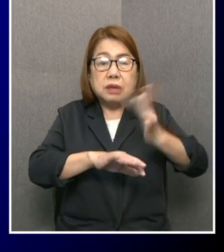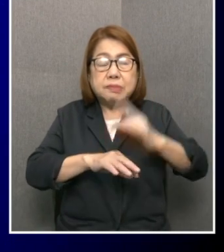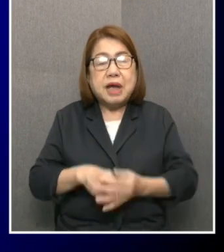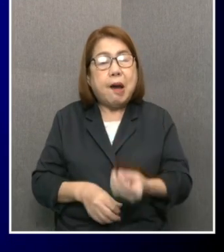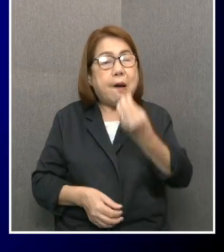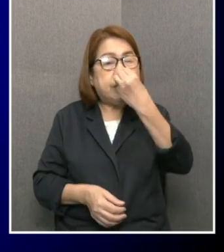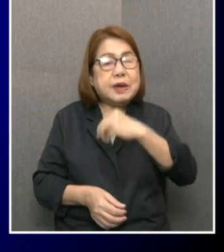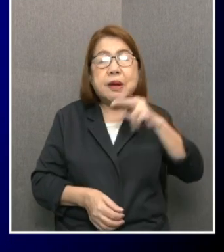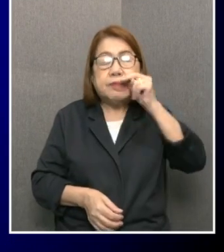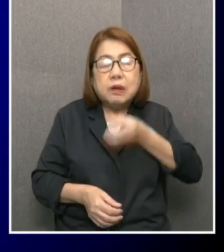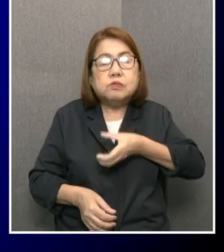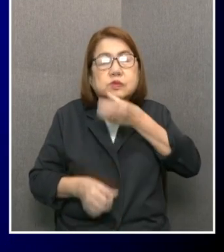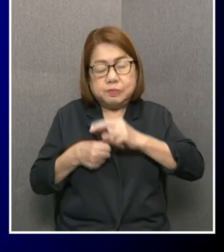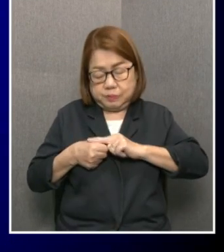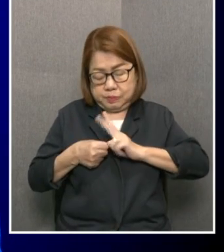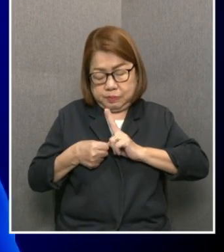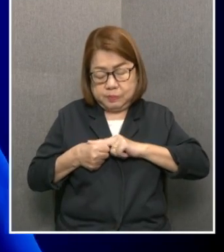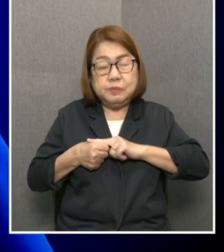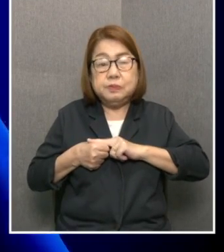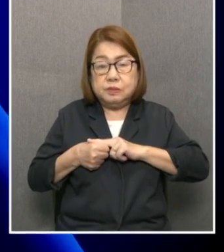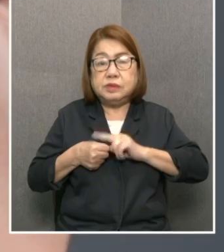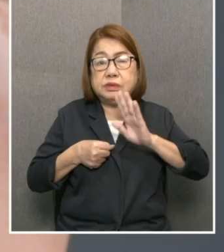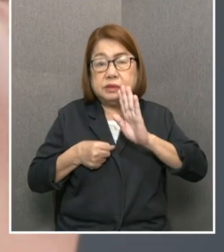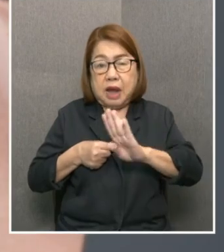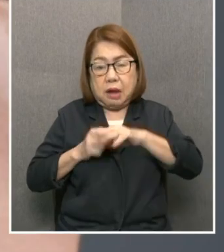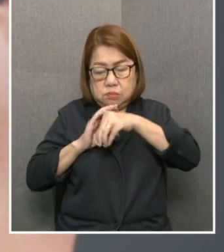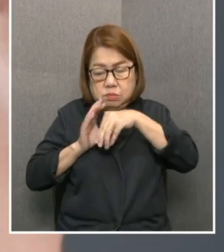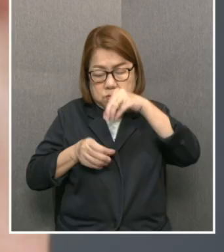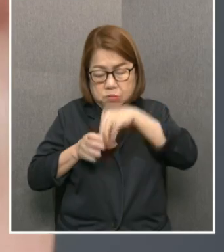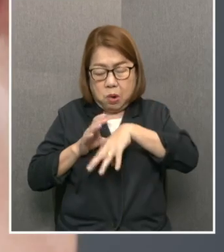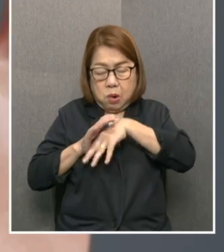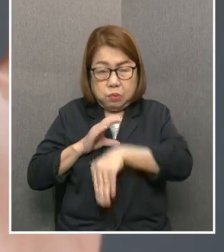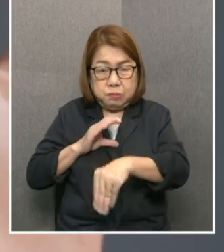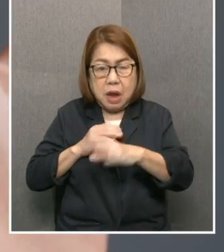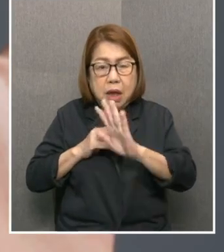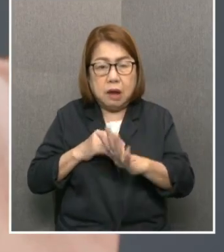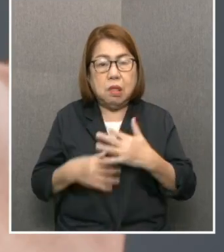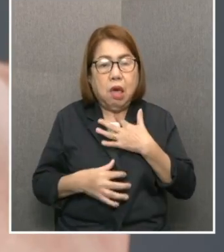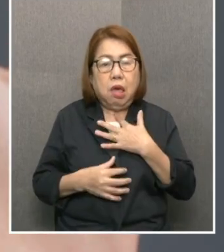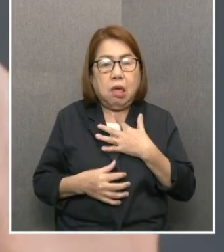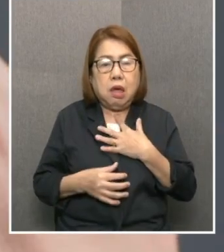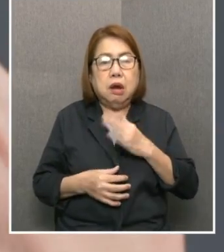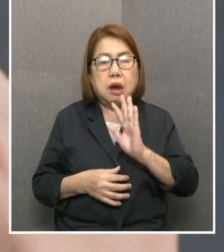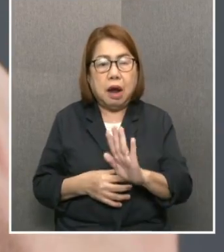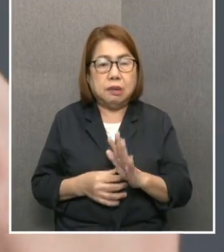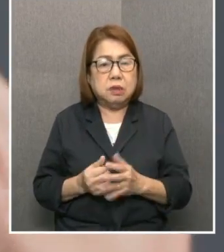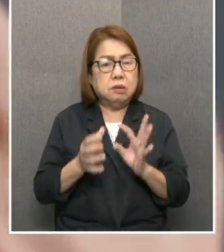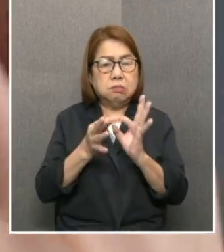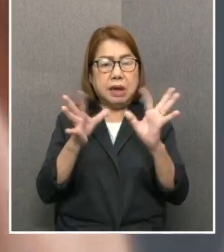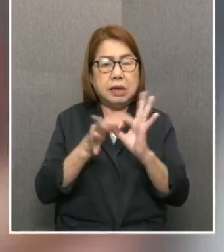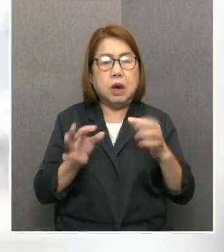ฝาปิดทำหน้าที่ไม่ให้อะไรไหลผ่านจึงไม่สามารถผ่านเข้าไปบำรุงเส้นเสียงหรือสายเสียงได้โดย